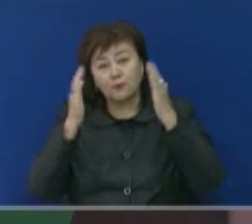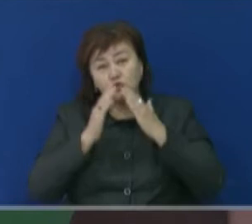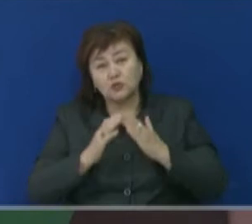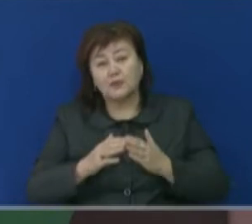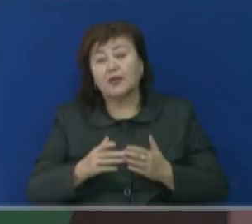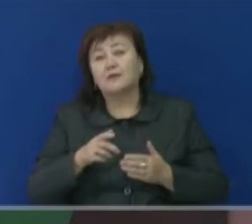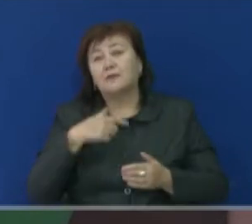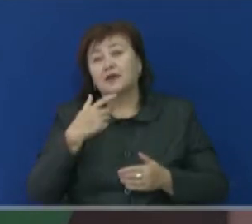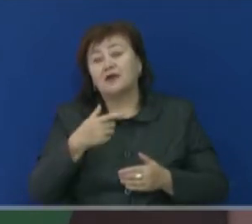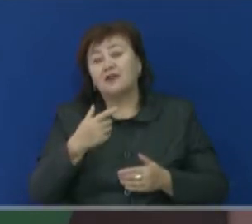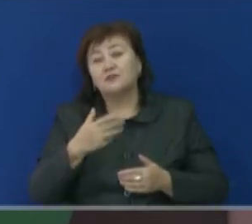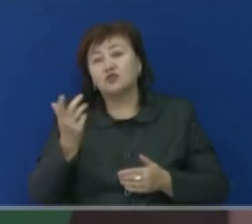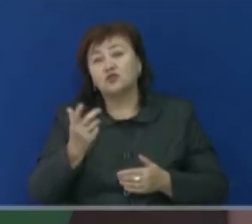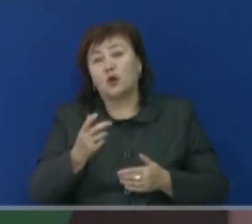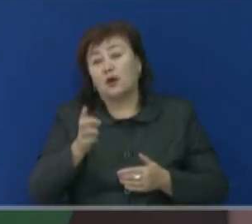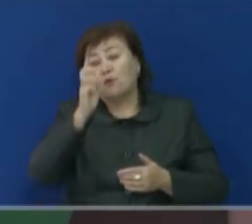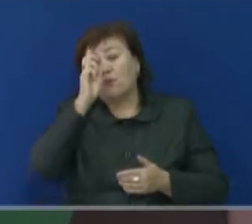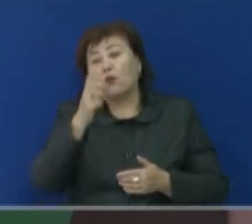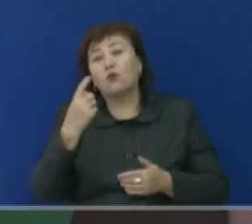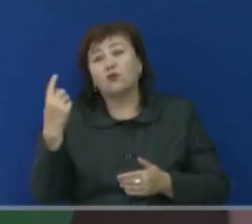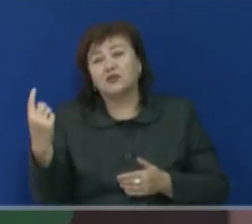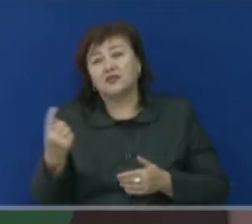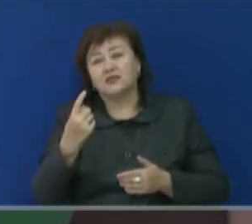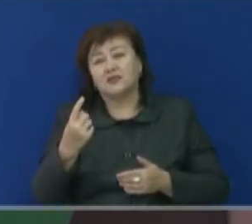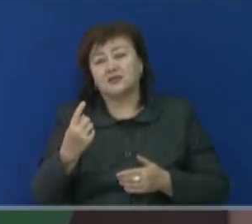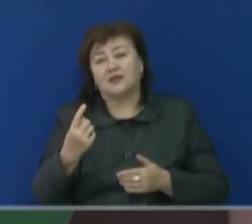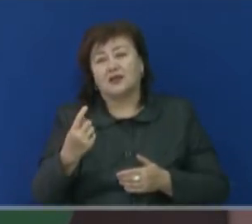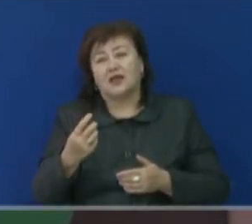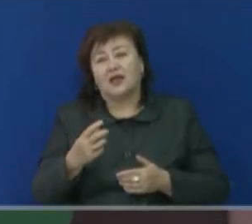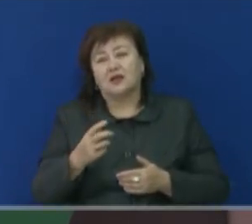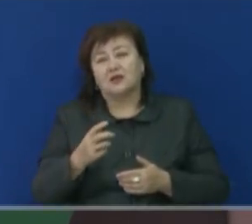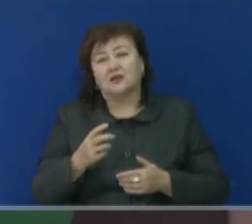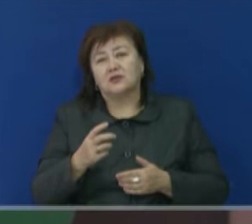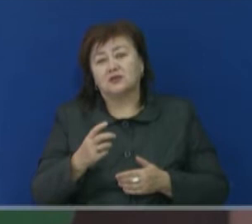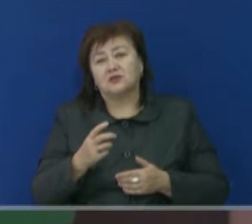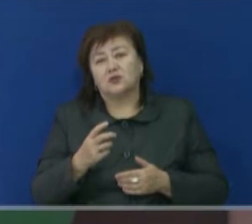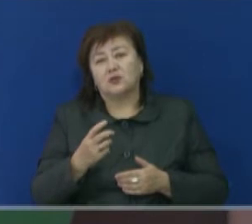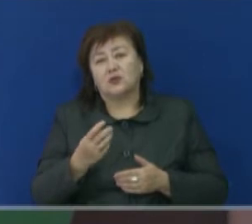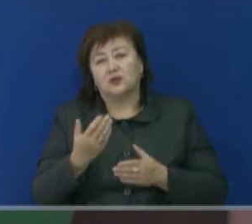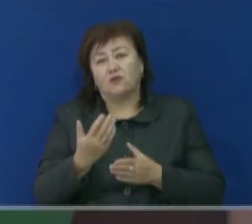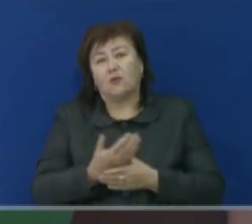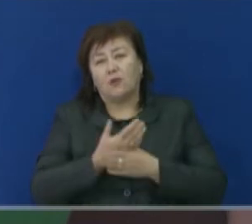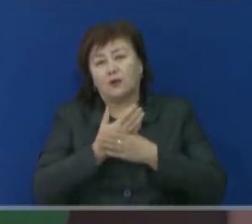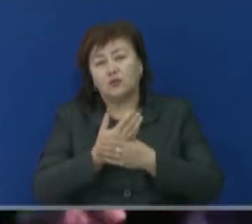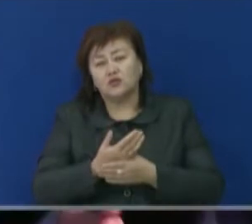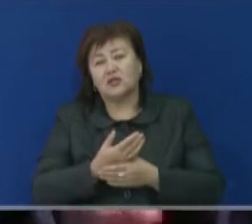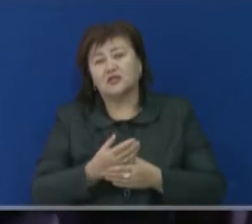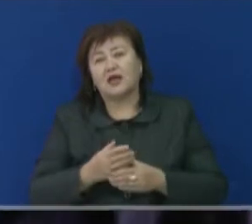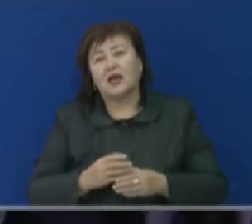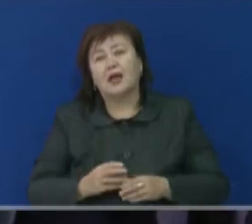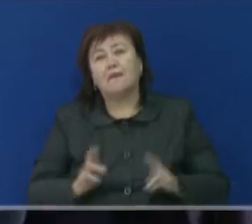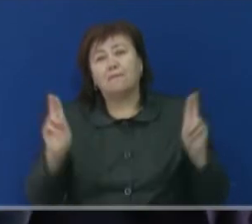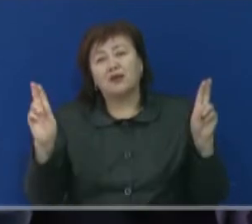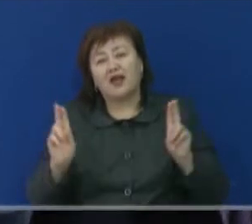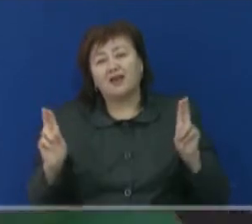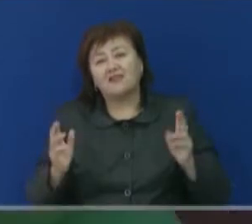жалғыз деп тану, пайғамбар Мухаммедті саллаллаху алейхи салам пайғамбар деп мойындау бұл мұсылмандықтың шарты. Бар Алла